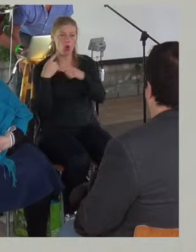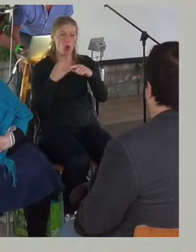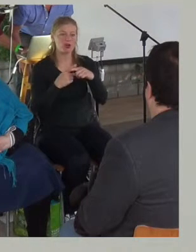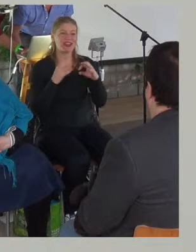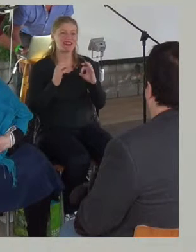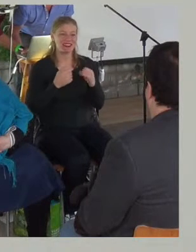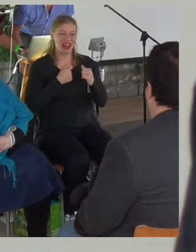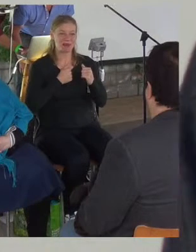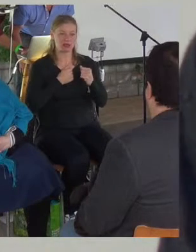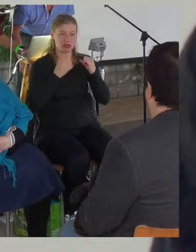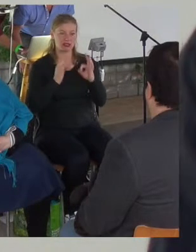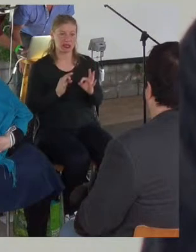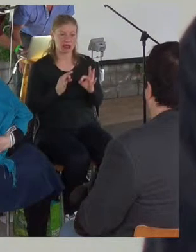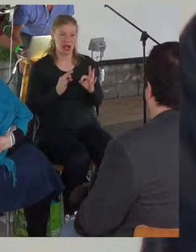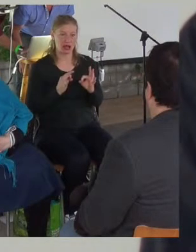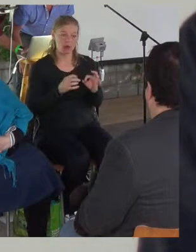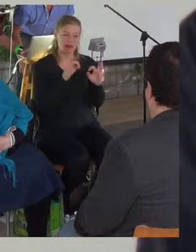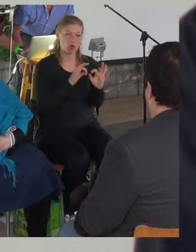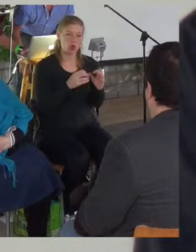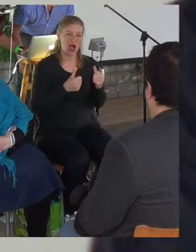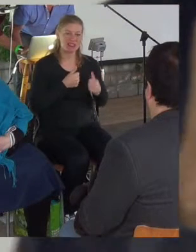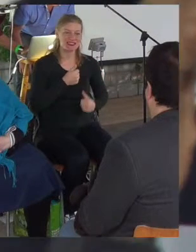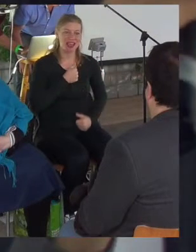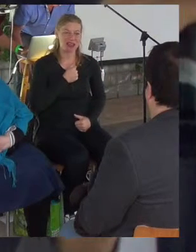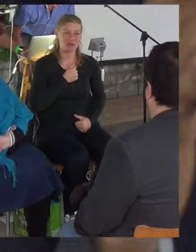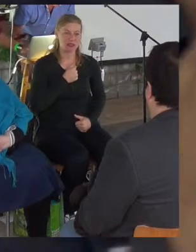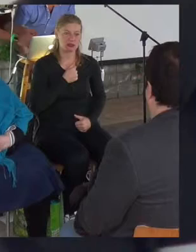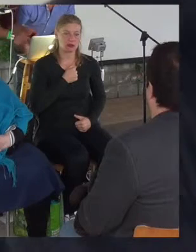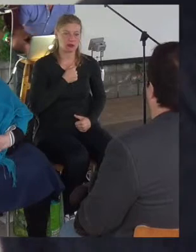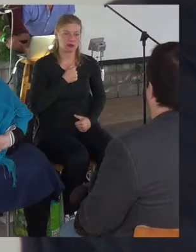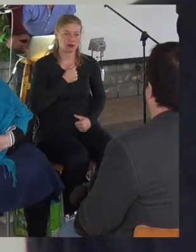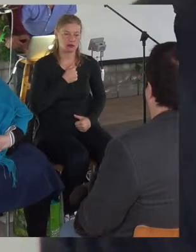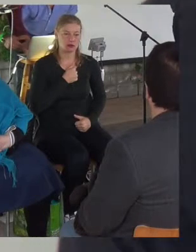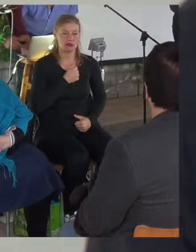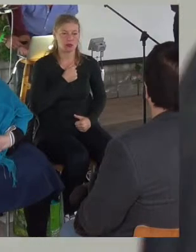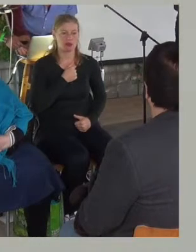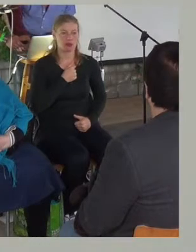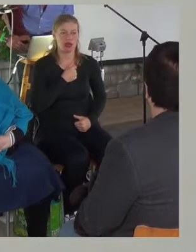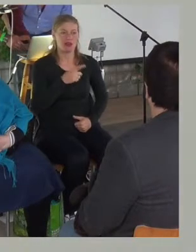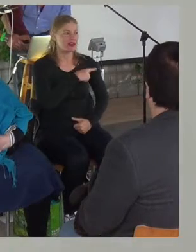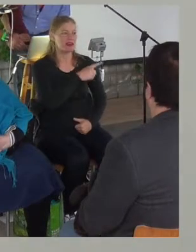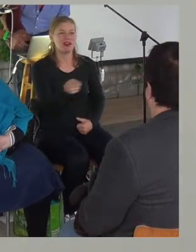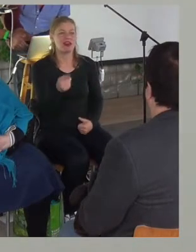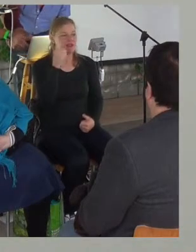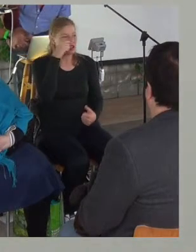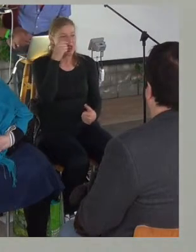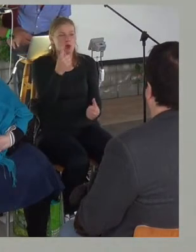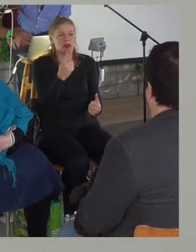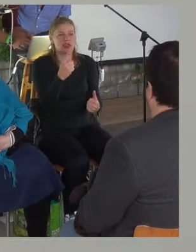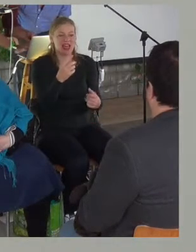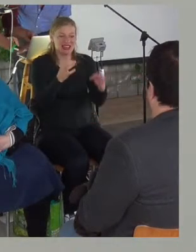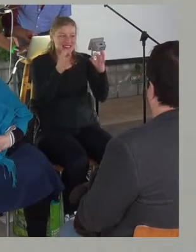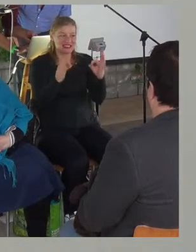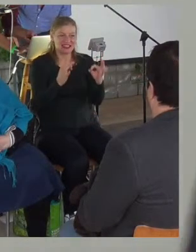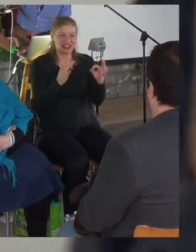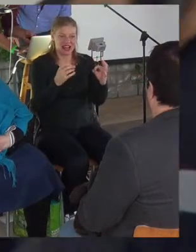Selbstsicherheit. Betonung auf selbst. Unsere Sicherheit kommt immer vermeintlich von außen.